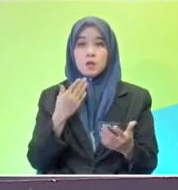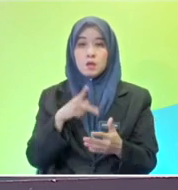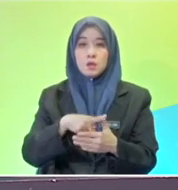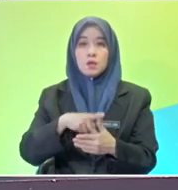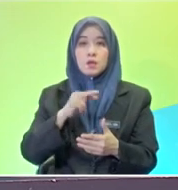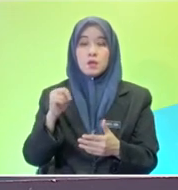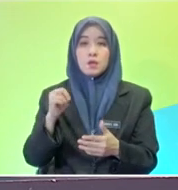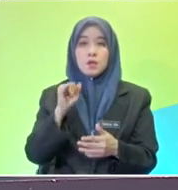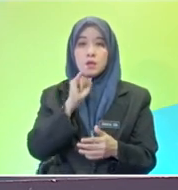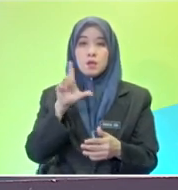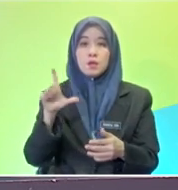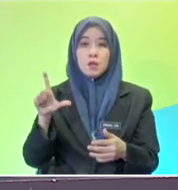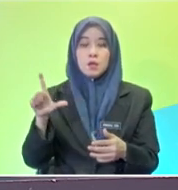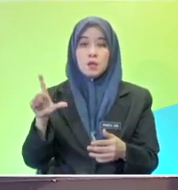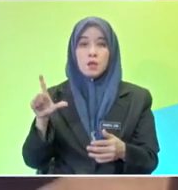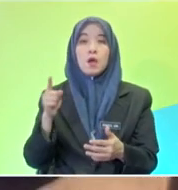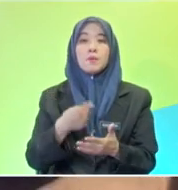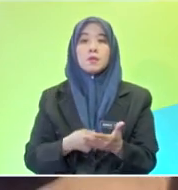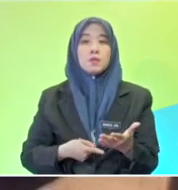kandungannya ialah apa dia?